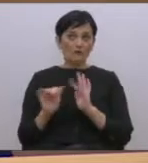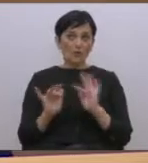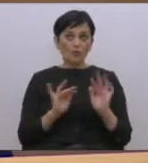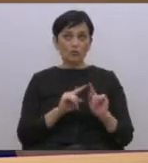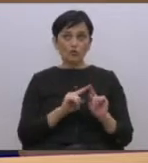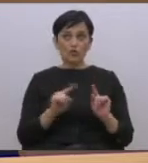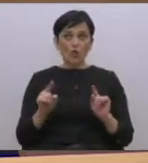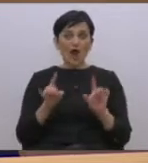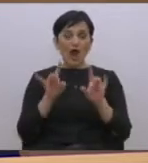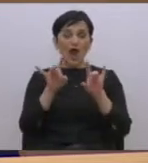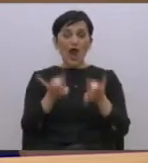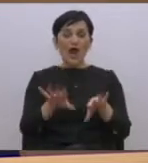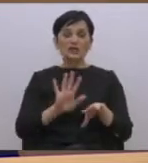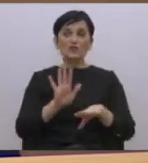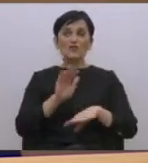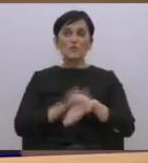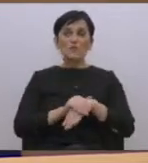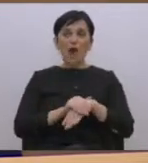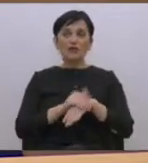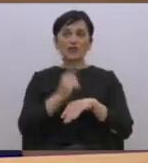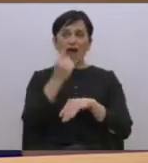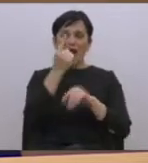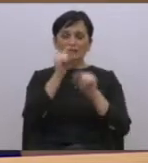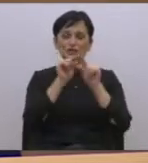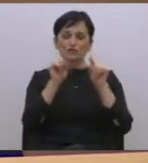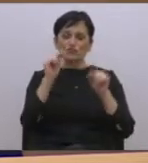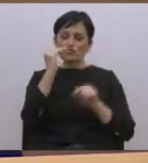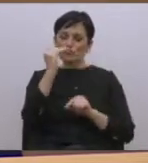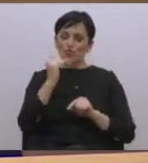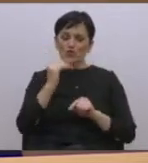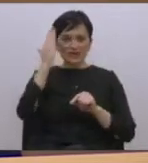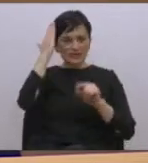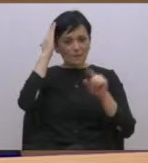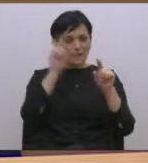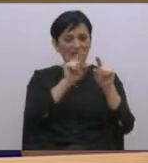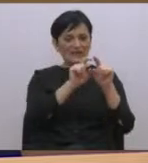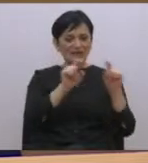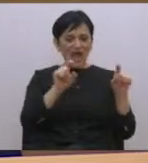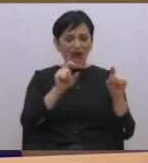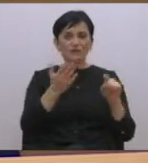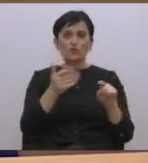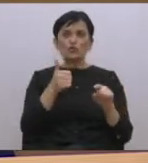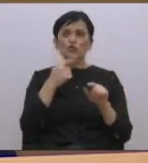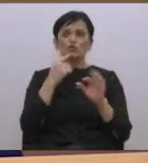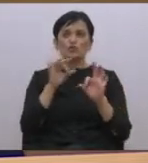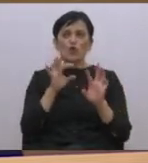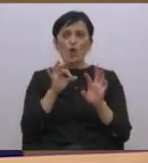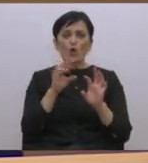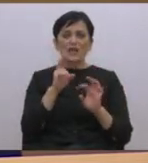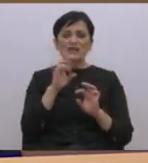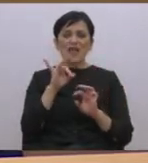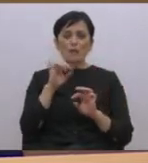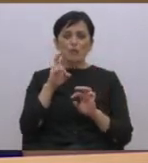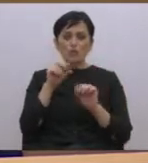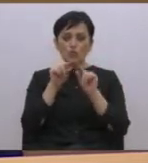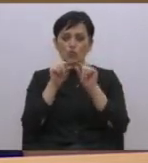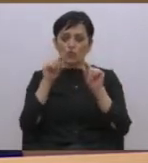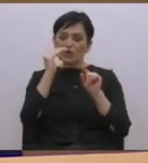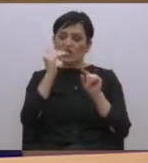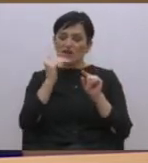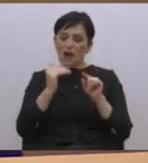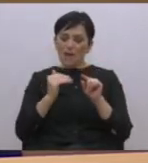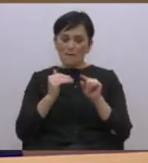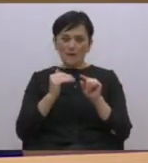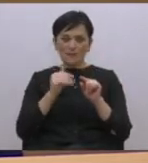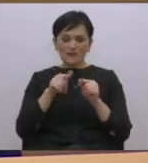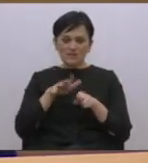arda guito obia, pactul obia, arcerti muhli, arcerti tavi, arcerti, ai rogul ghita, arcerti debuleba. Isero ar